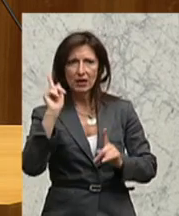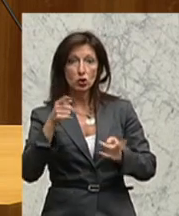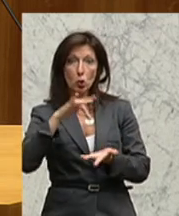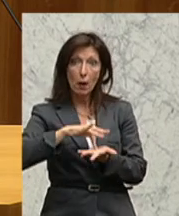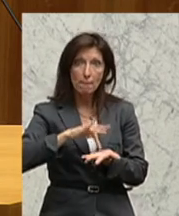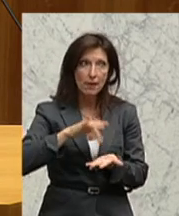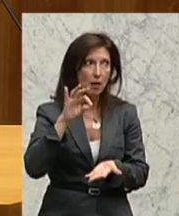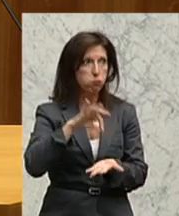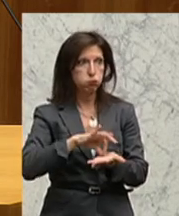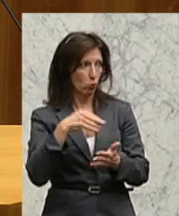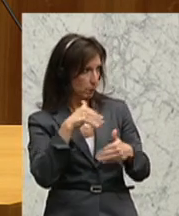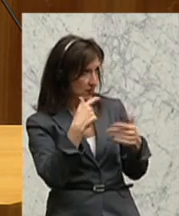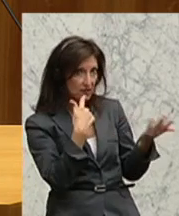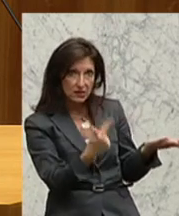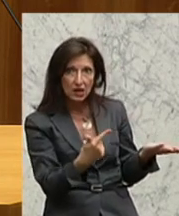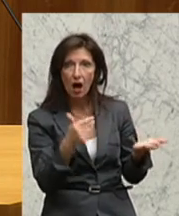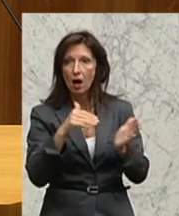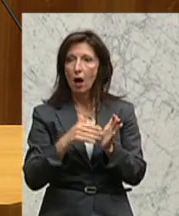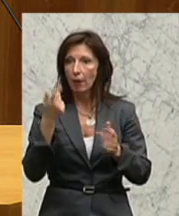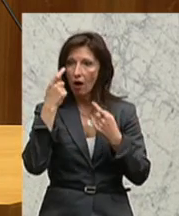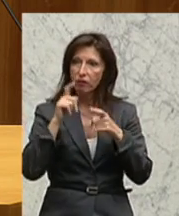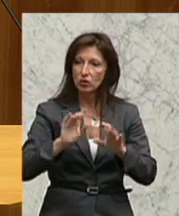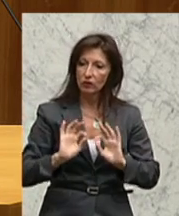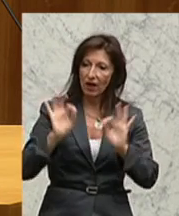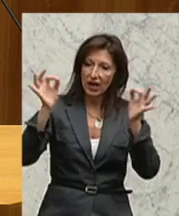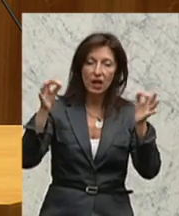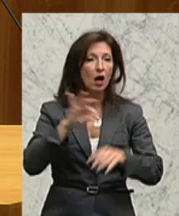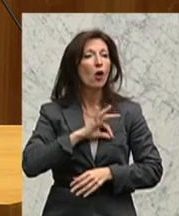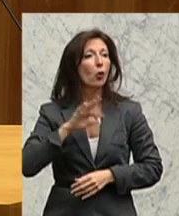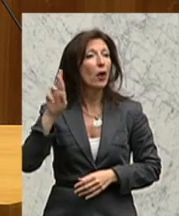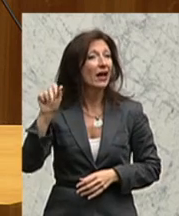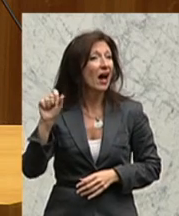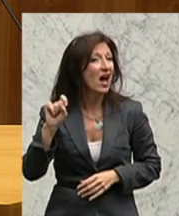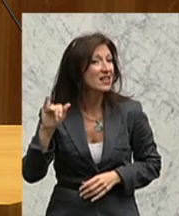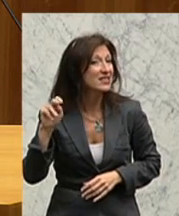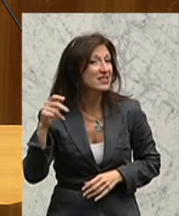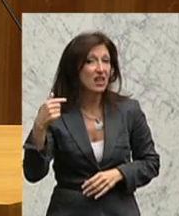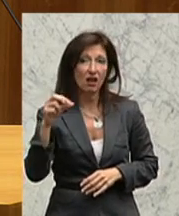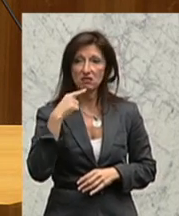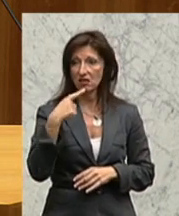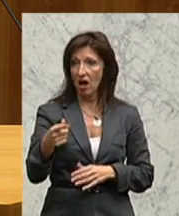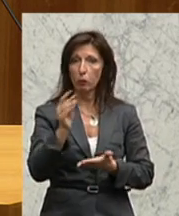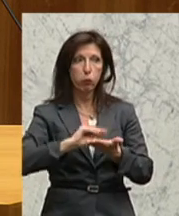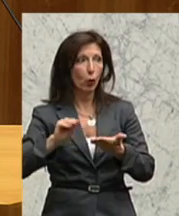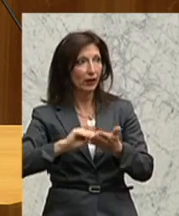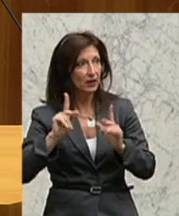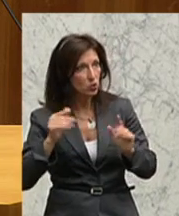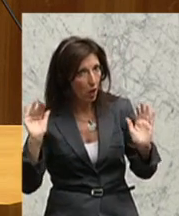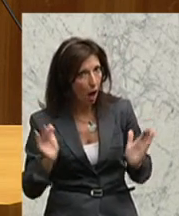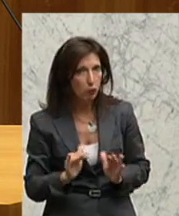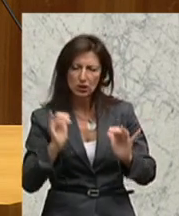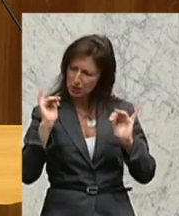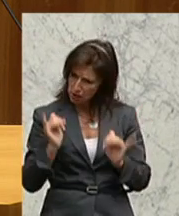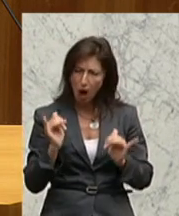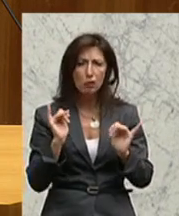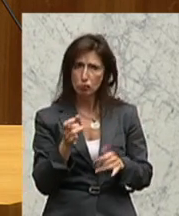qualitative Versorgung muss gewährleistet sein, hat der Kollege Rasinger gesagt, die Bürokratie muss abgebaut werden. Ja, sind wir alle einverstanden. Und wir wissen